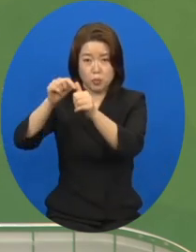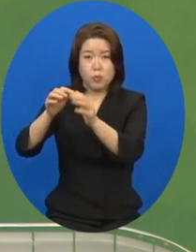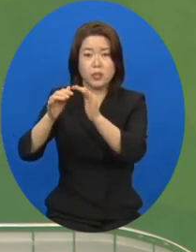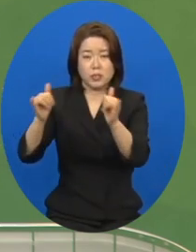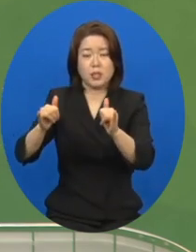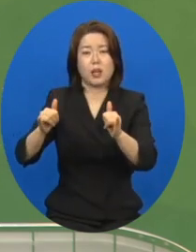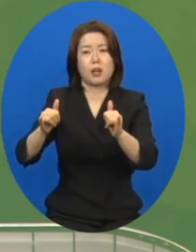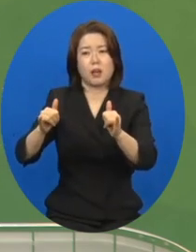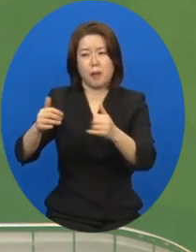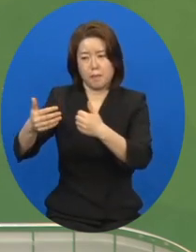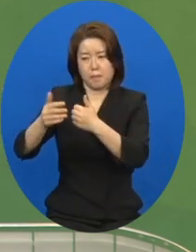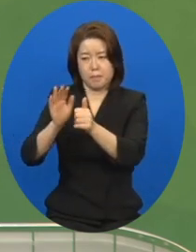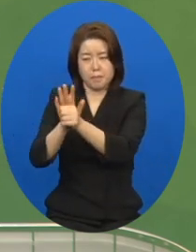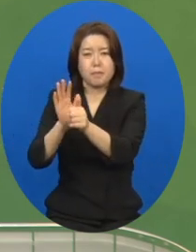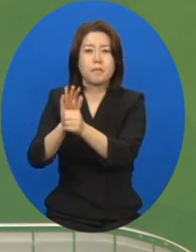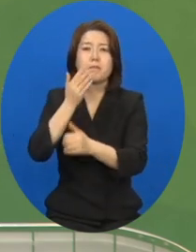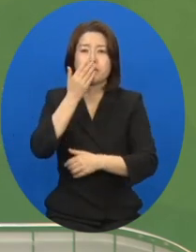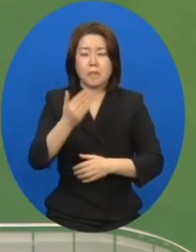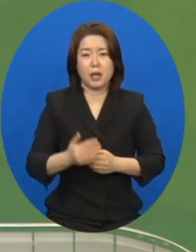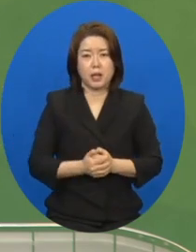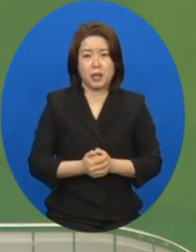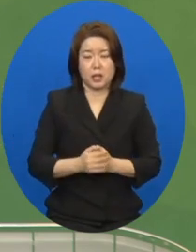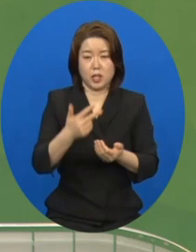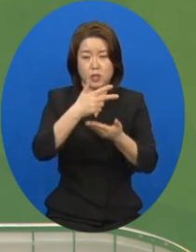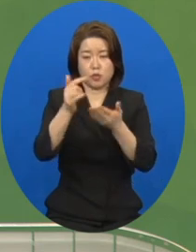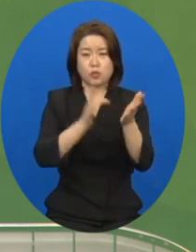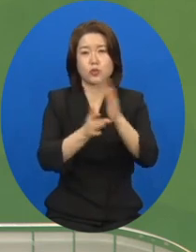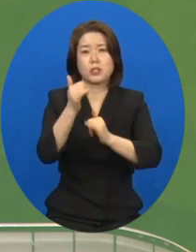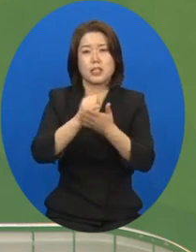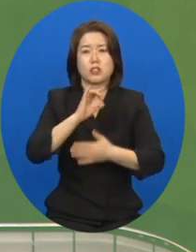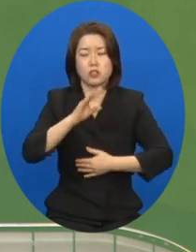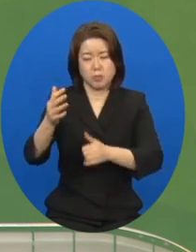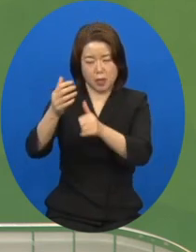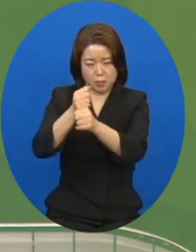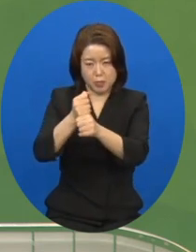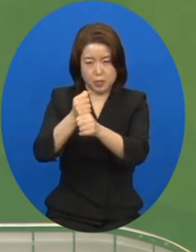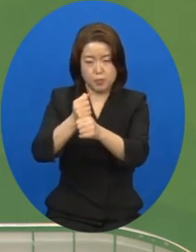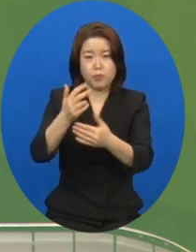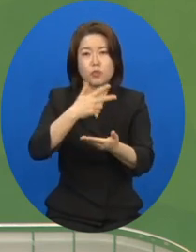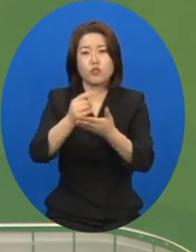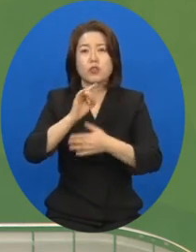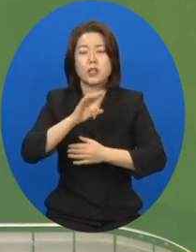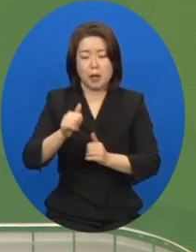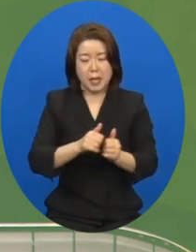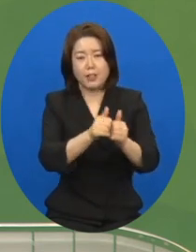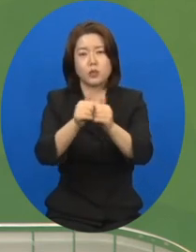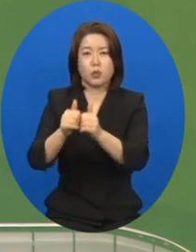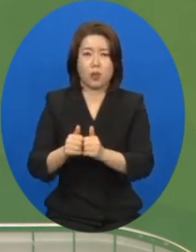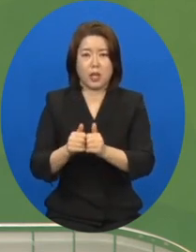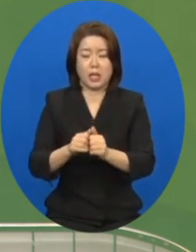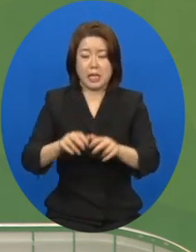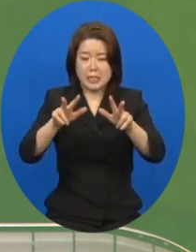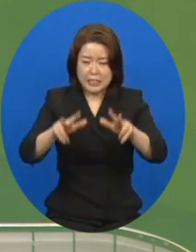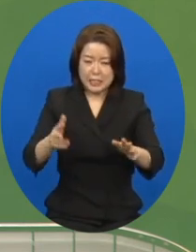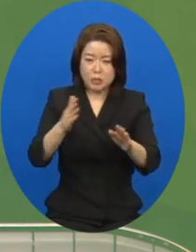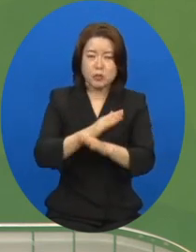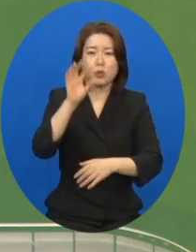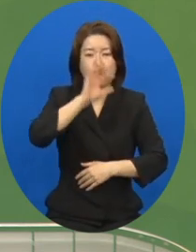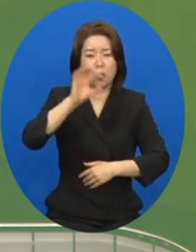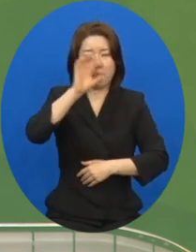있다니까요. 주 예수님만 붙잡으셔야 돼요. 주님과만 동행해야 합니다. 그걸 지금부터 훈련해야